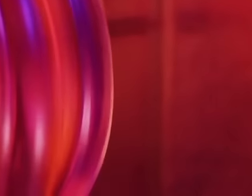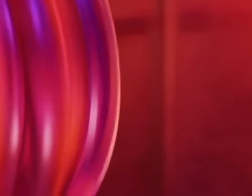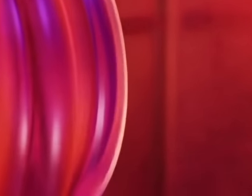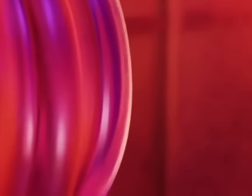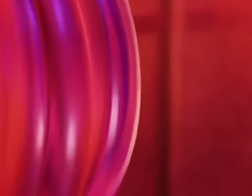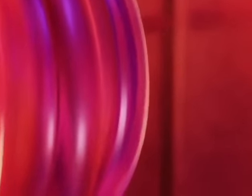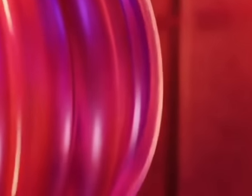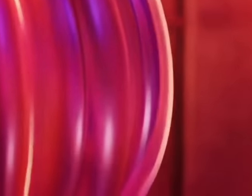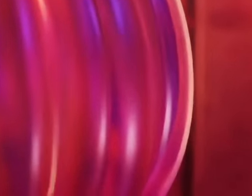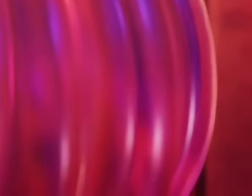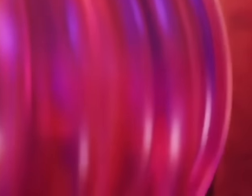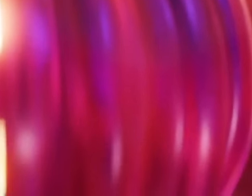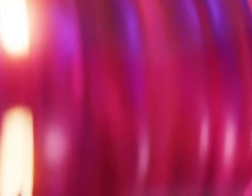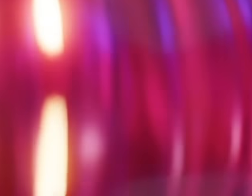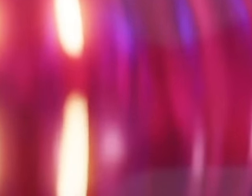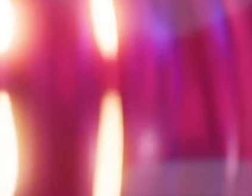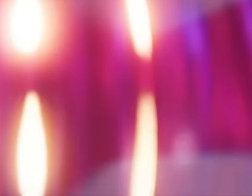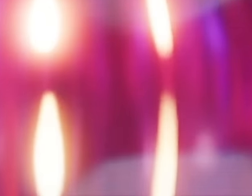واجعله لنا